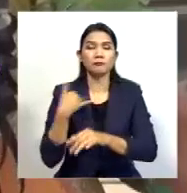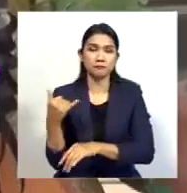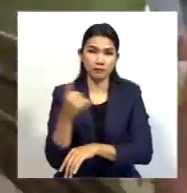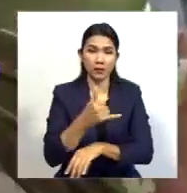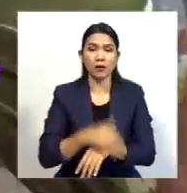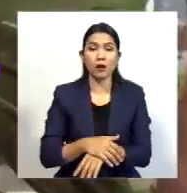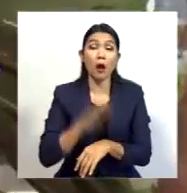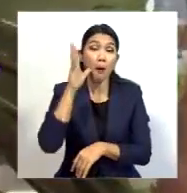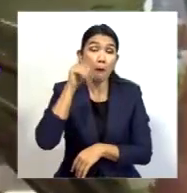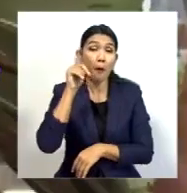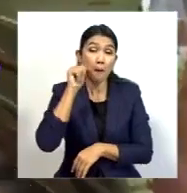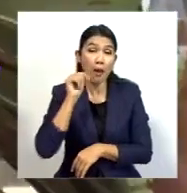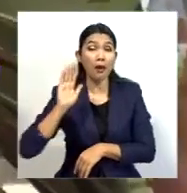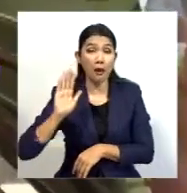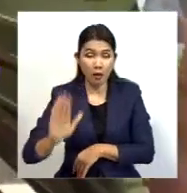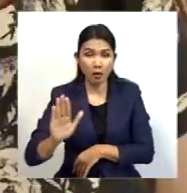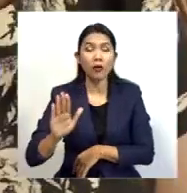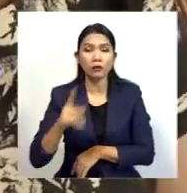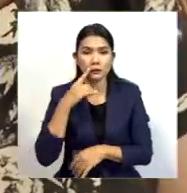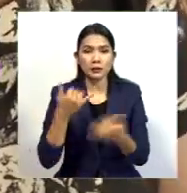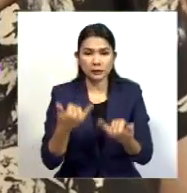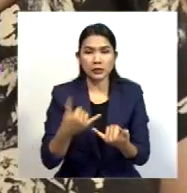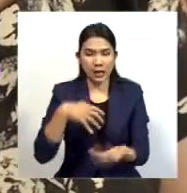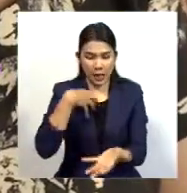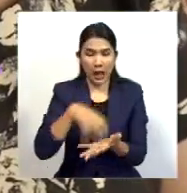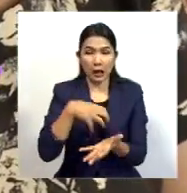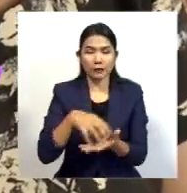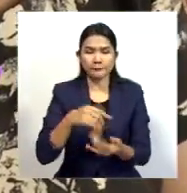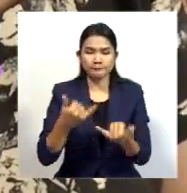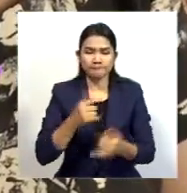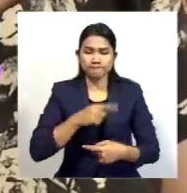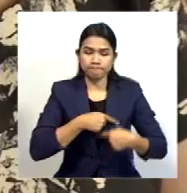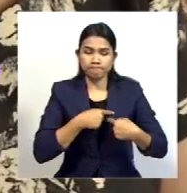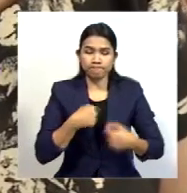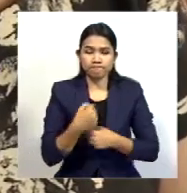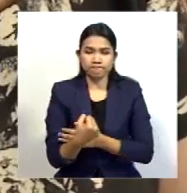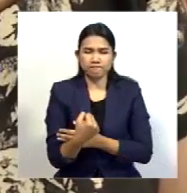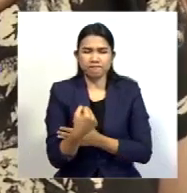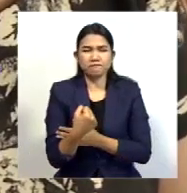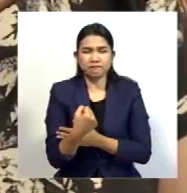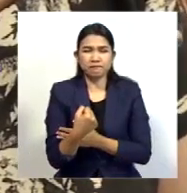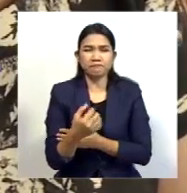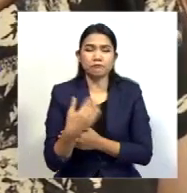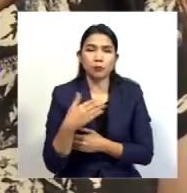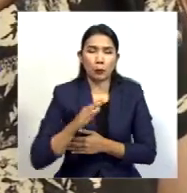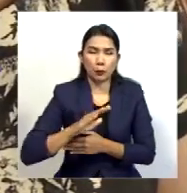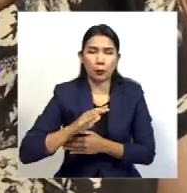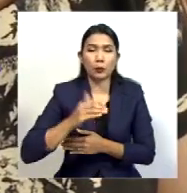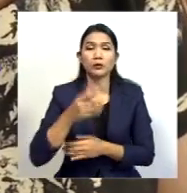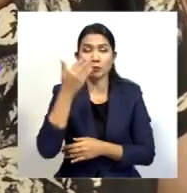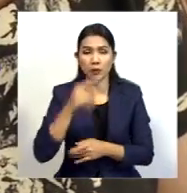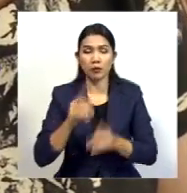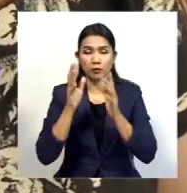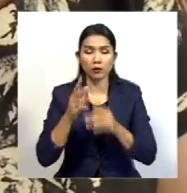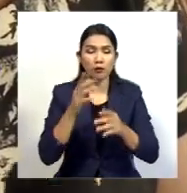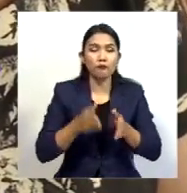คุณพ่อและคุณแม่ของน้องไททันก็บอกนะคะว่าขณะนี้ยอมรับว่ามีกำลังใจดีขึ้นกว่าเก่ามากแล้วนะคะเพราะว่าได้รับกำลังใจ